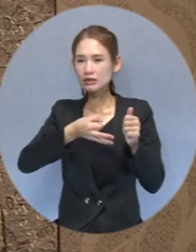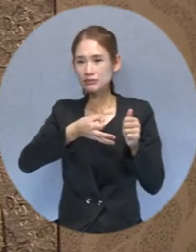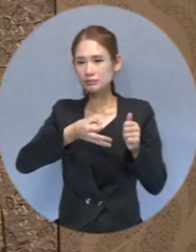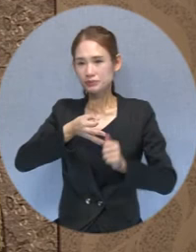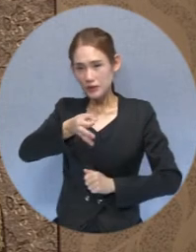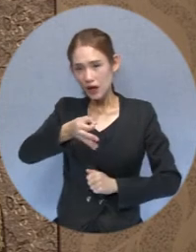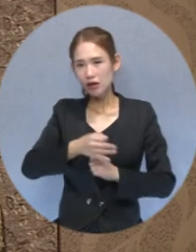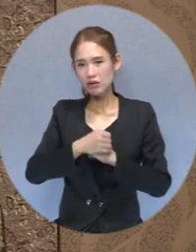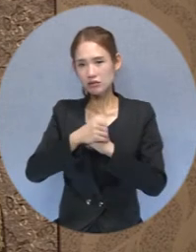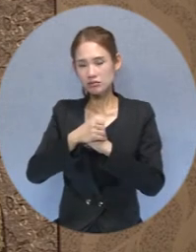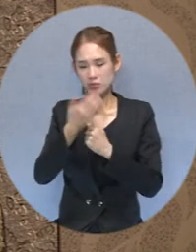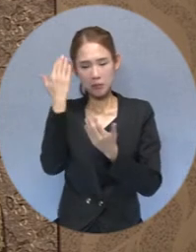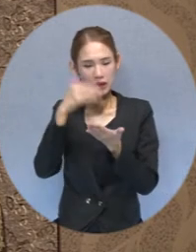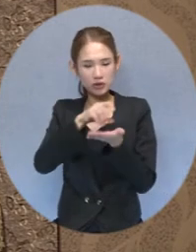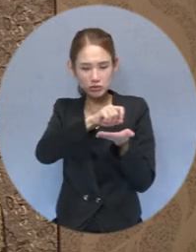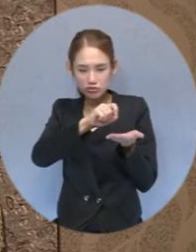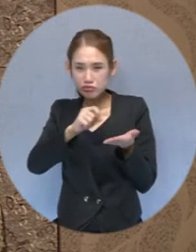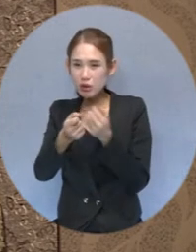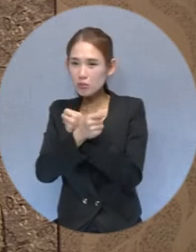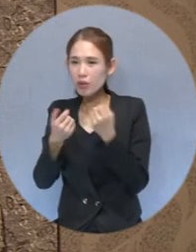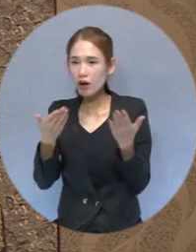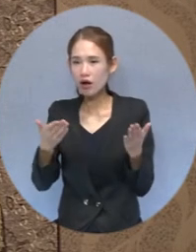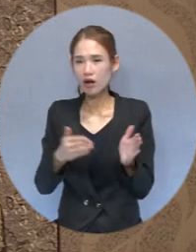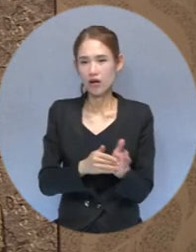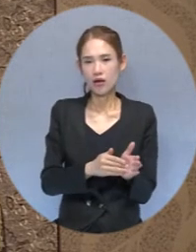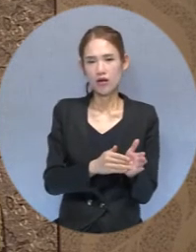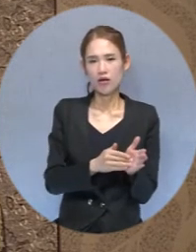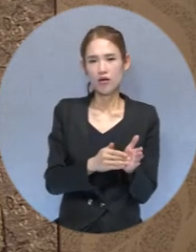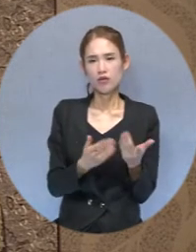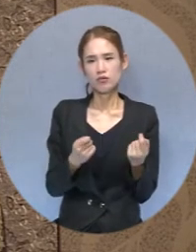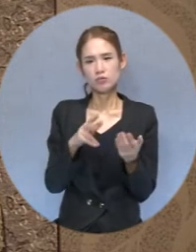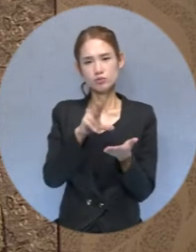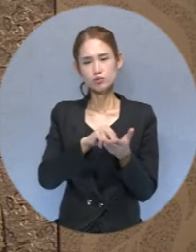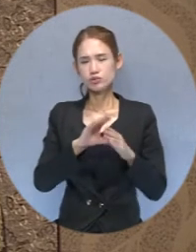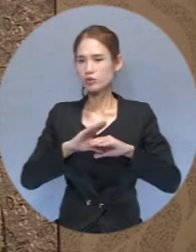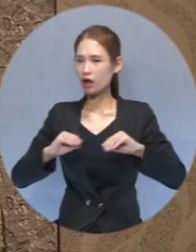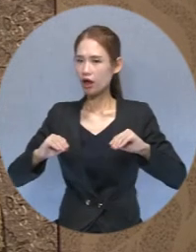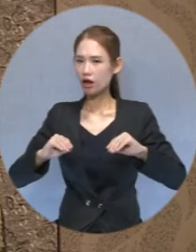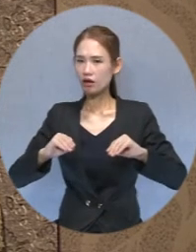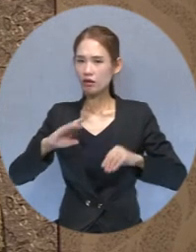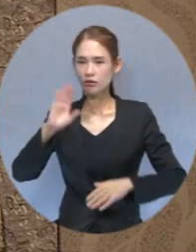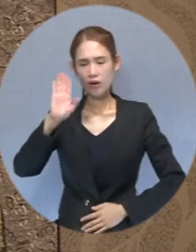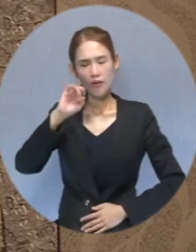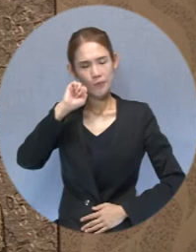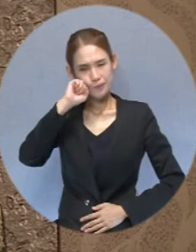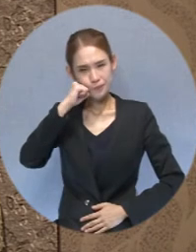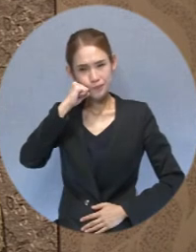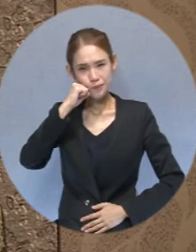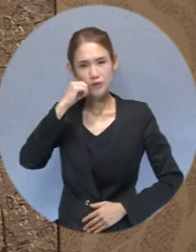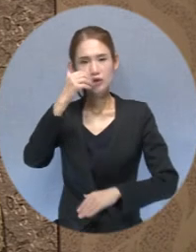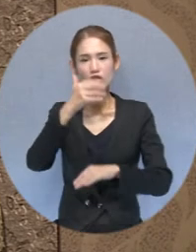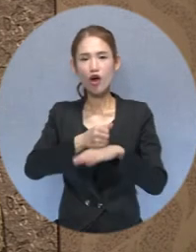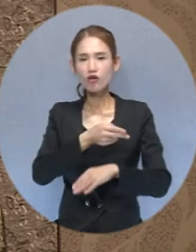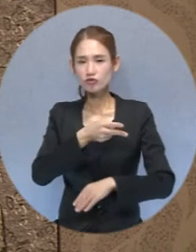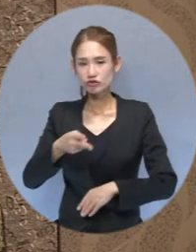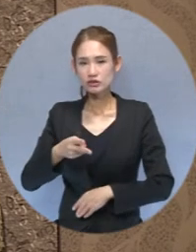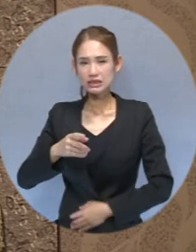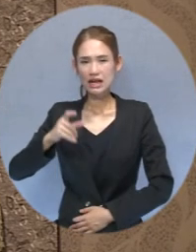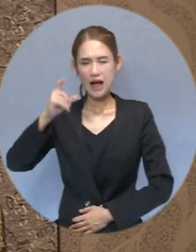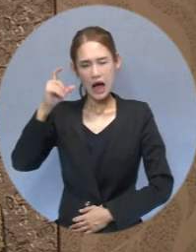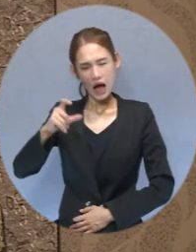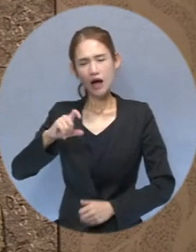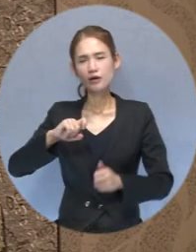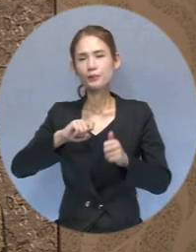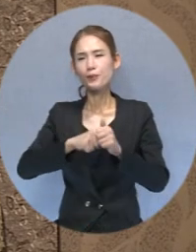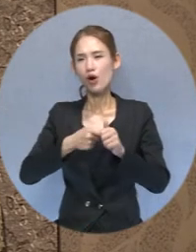반성하면 풀어주고 이게 문제를 해결할 수 있는 건 아니고 결국은 강한